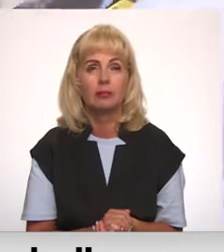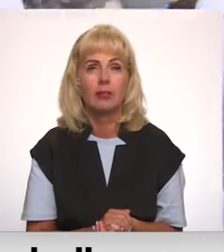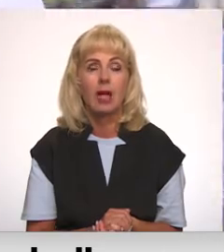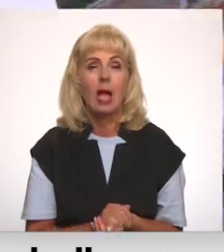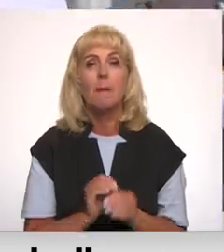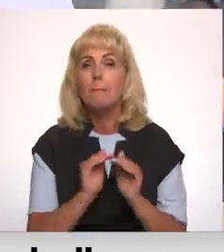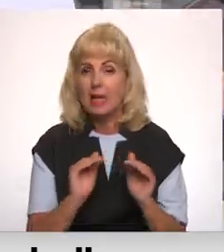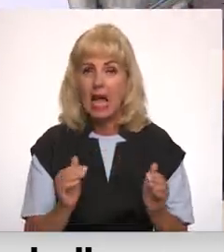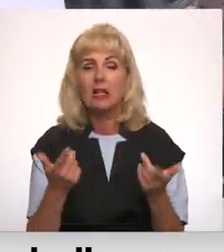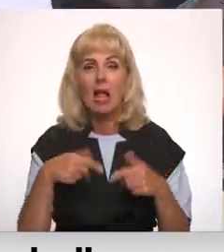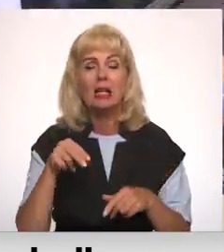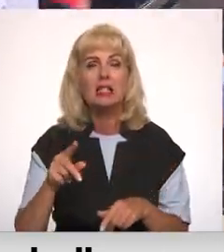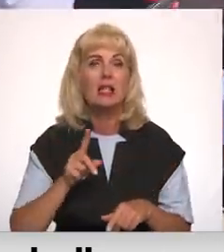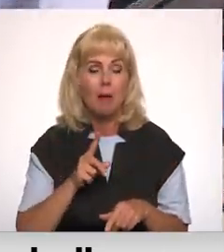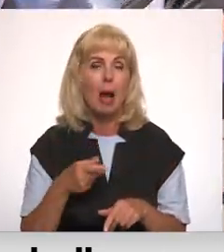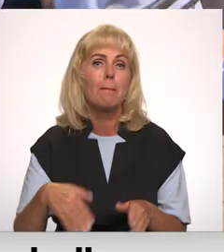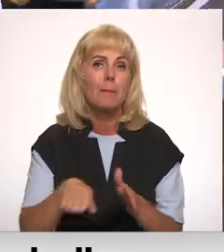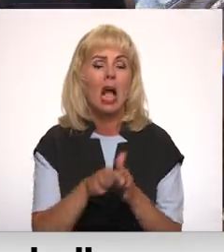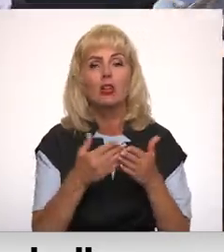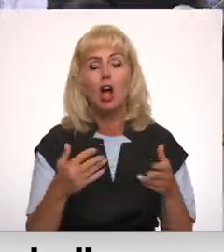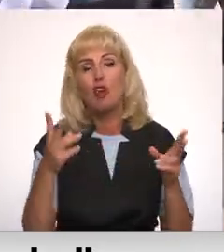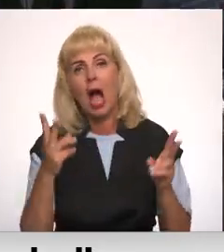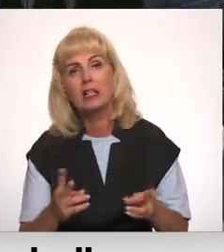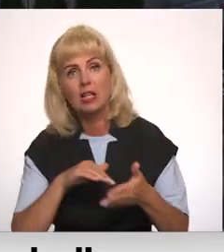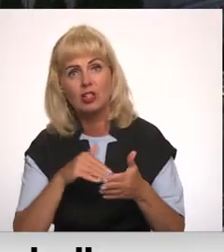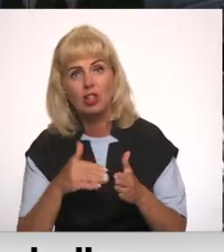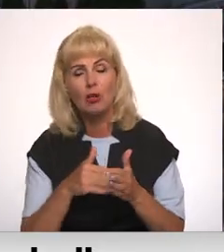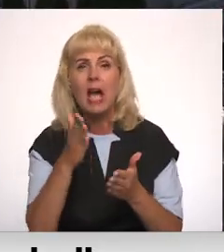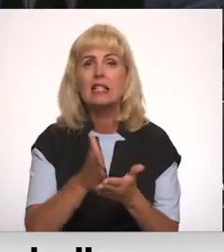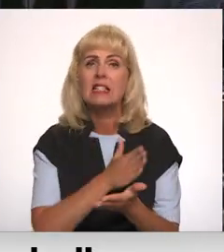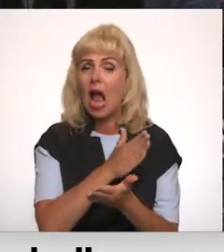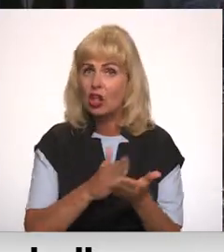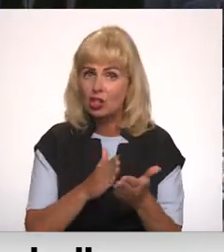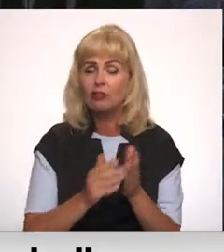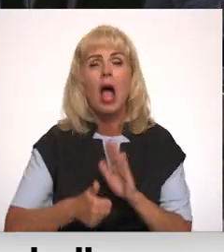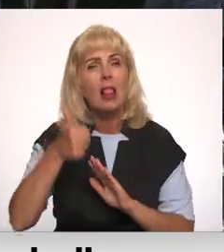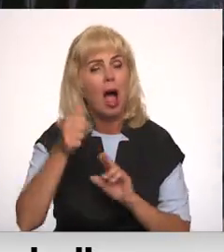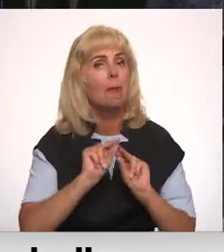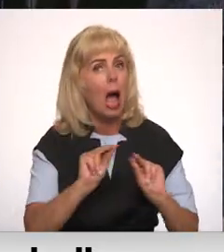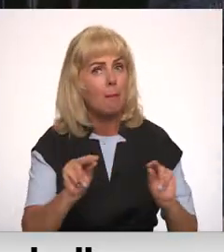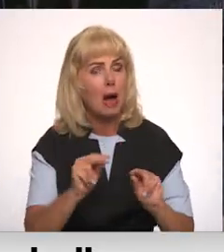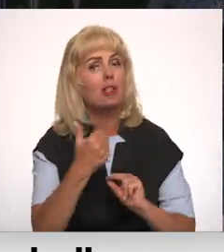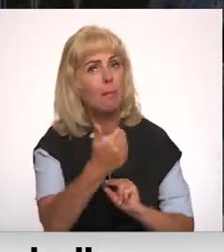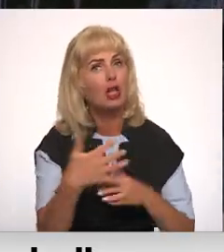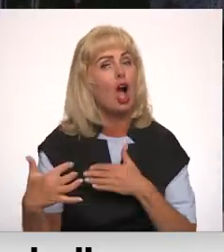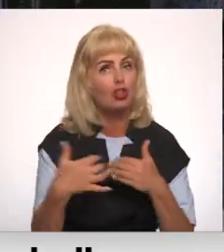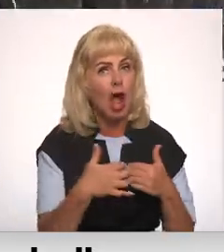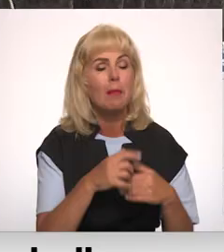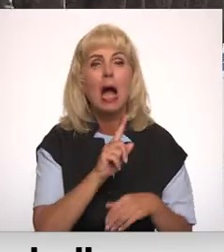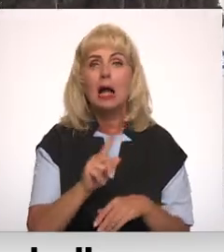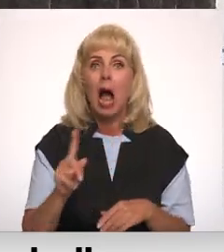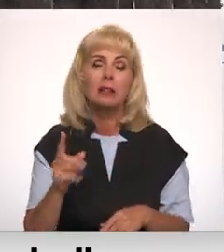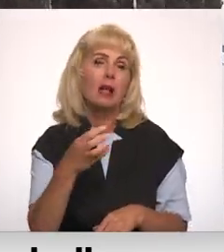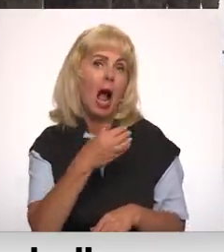Miera laikos zemesargi piedalās dažādu ārkārtējo situāciju seku likvidēšanā, bet viņi ir labi apmācīti kaujām un katram uz pleca